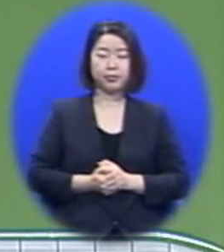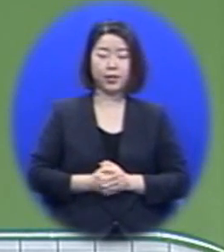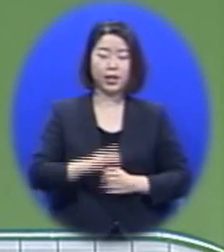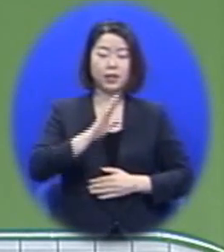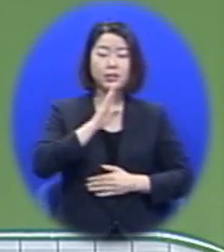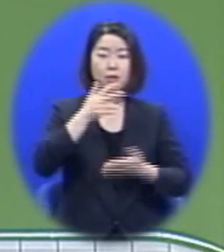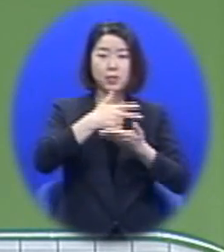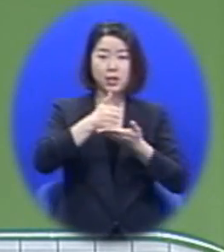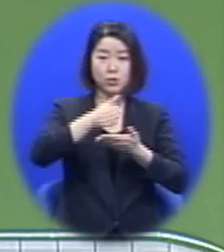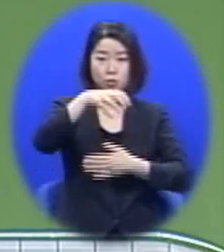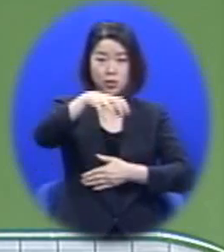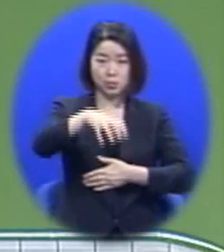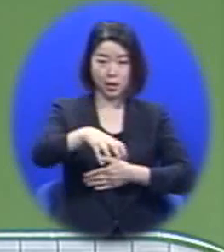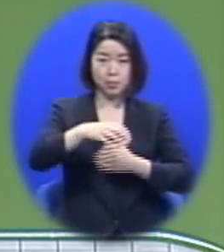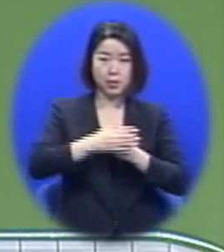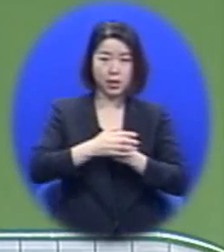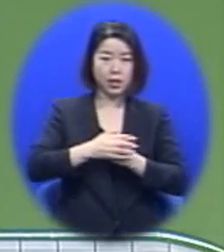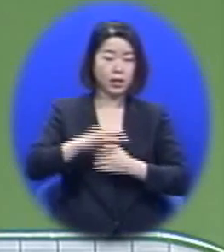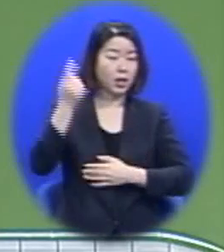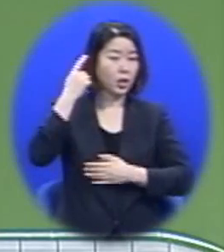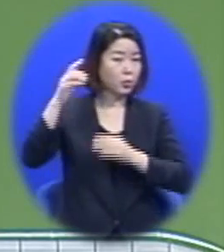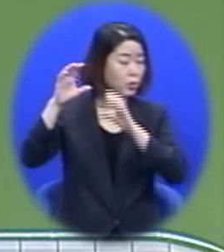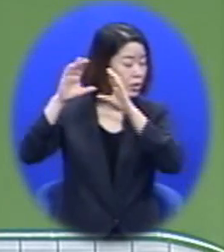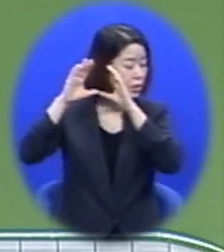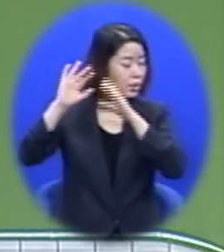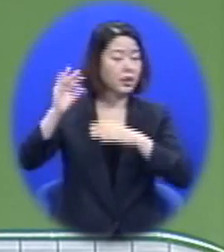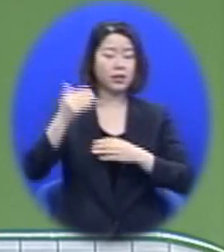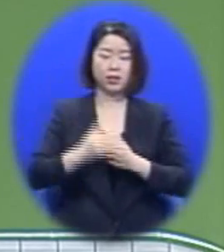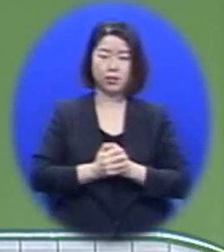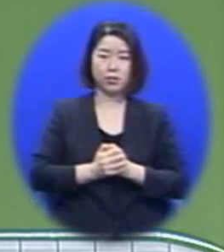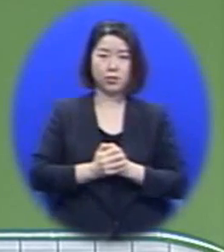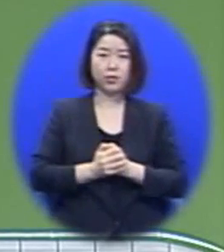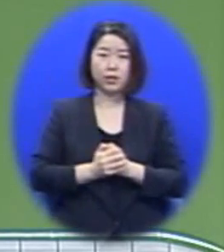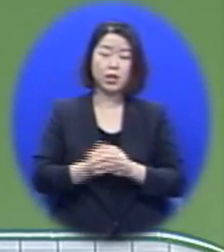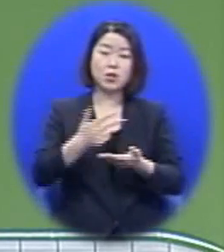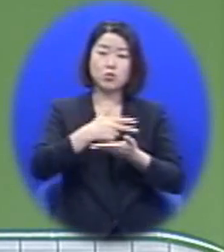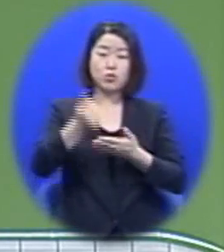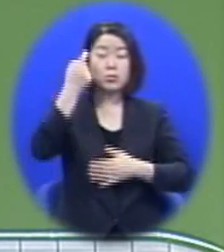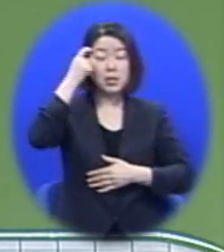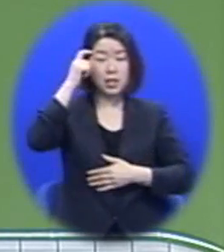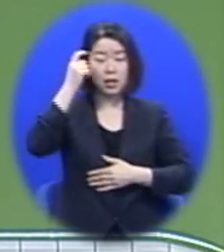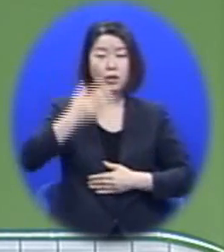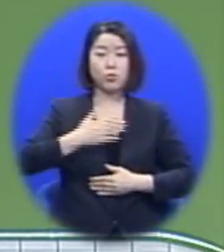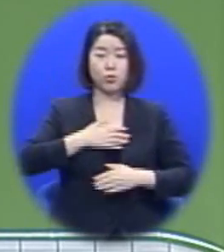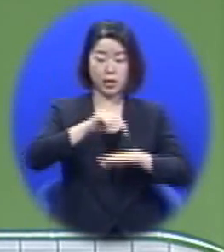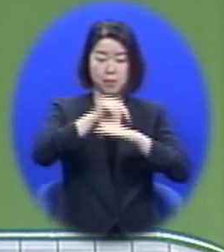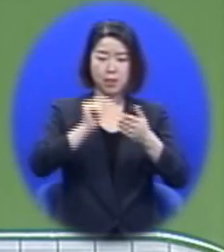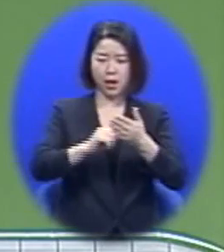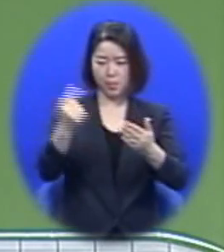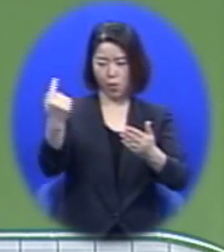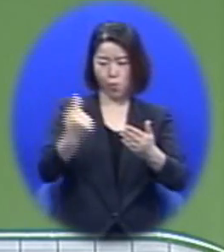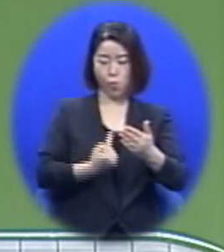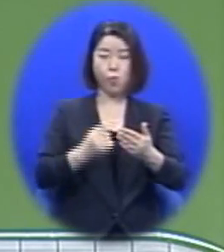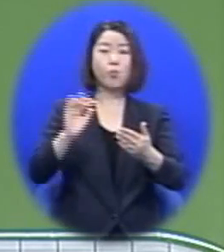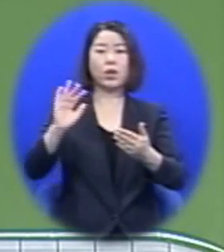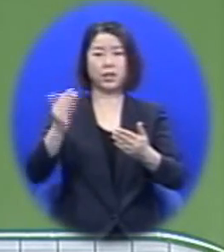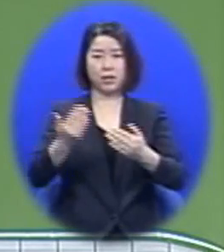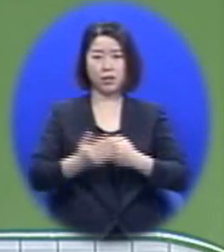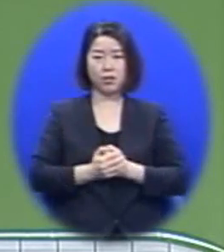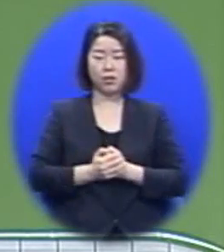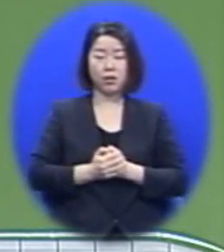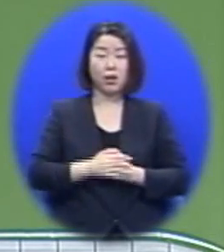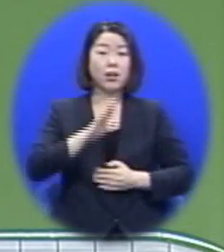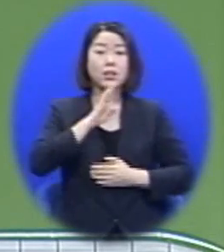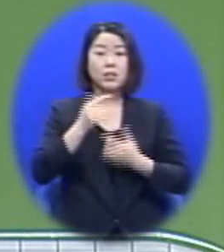정말 주님 앞에 귀 기울여야 합니다. 주님의 생각이 우리 마음에 들어와야 합니다.